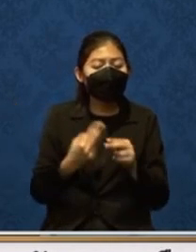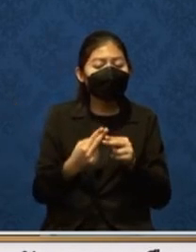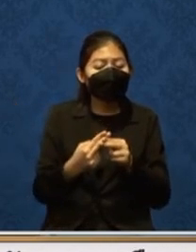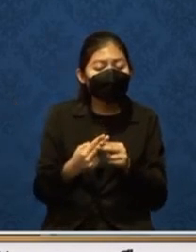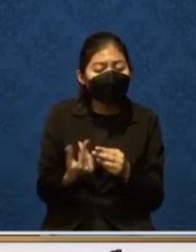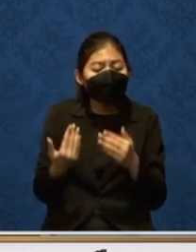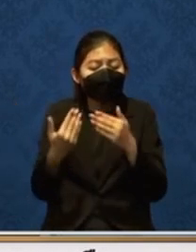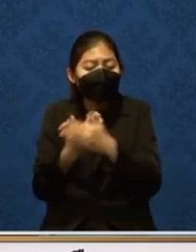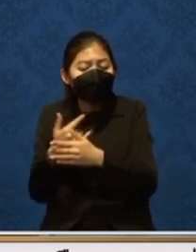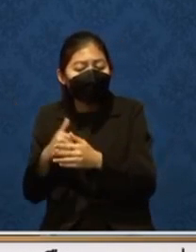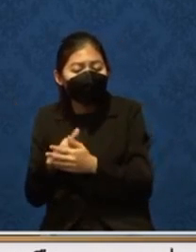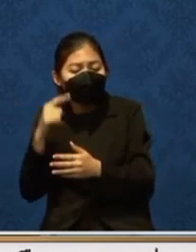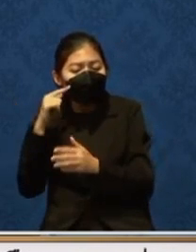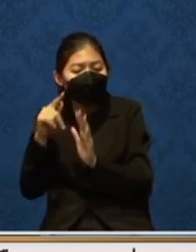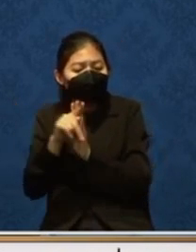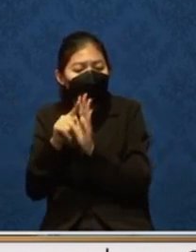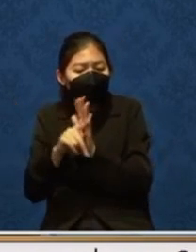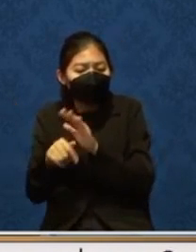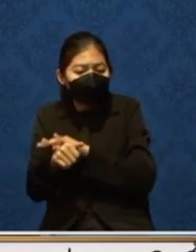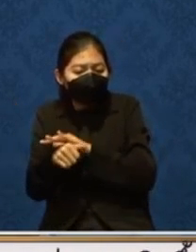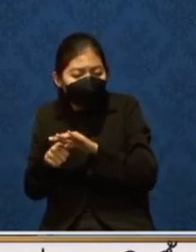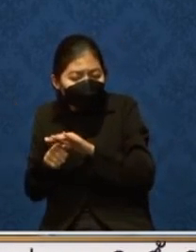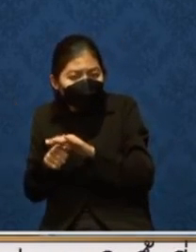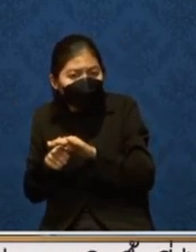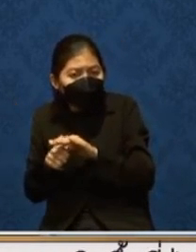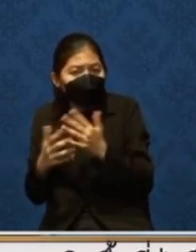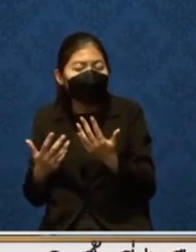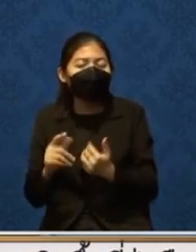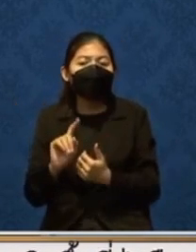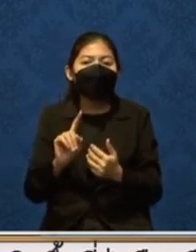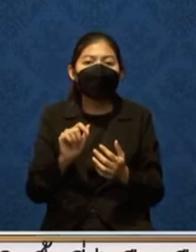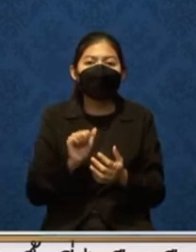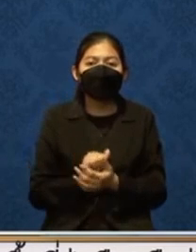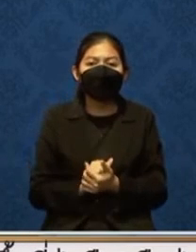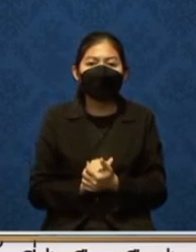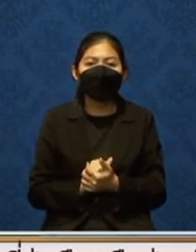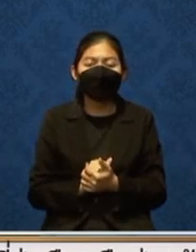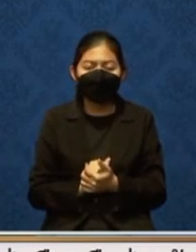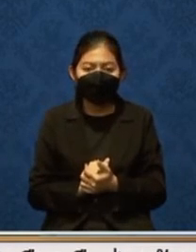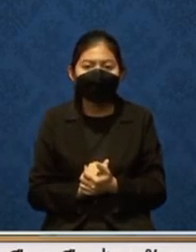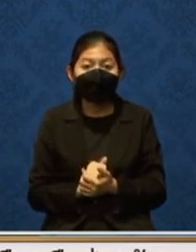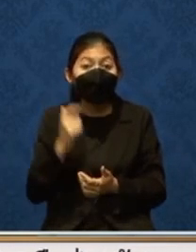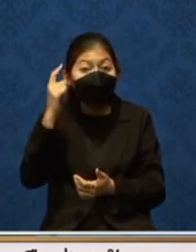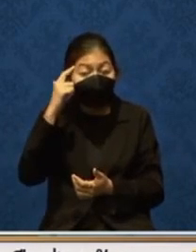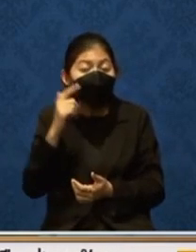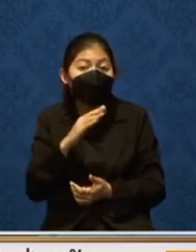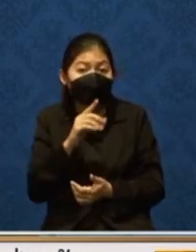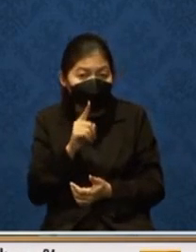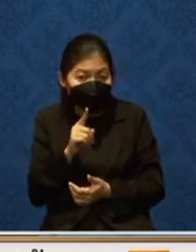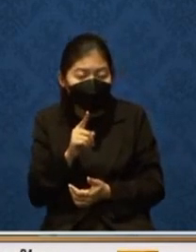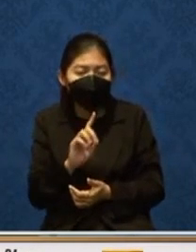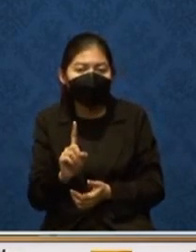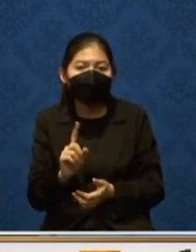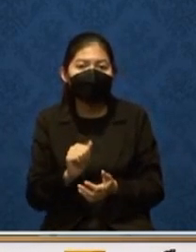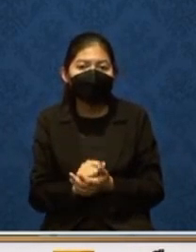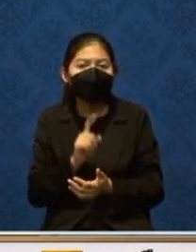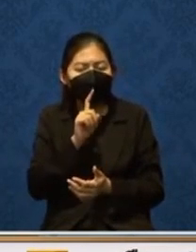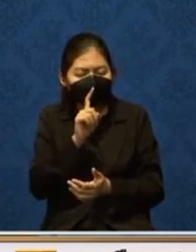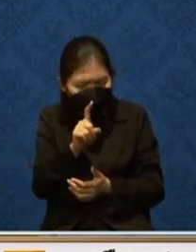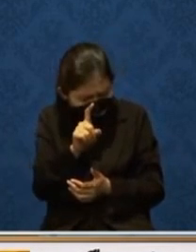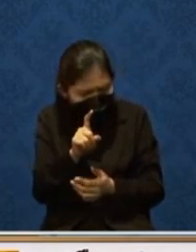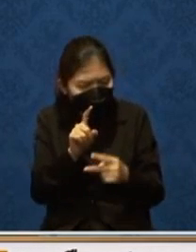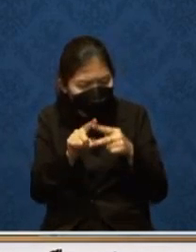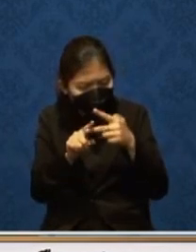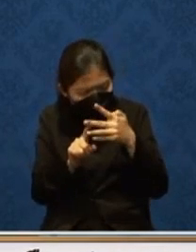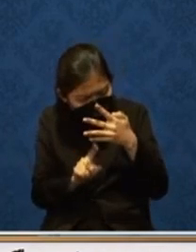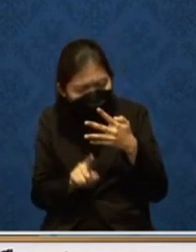อเพื่หบเรียงทางกฎหมายเท่านั้นการทเราจะรู้คำตอบได้มันกจะตองมอกหคำถามที่เพิ่งขมาอกห